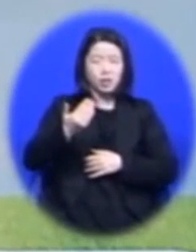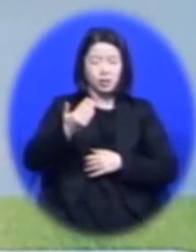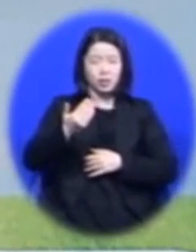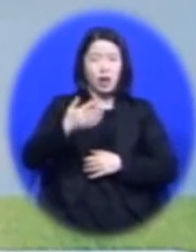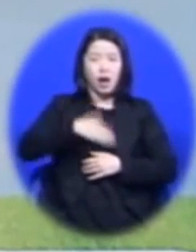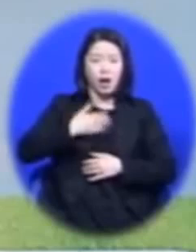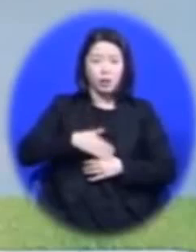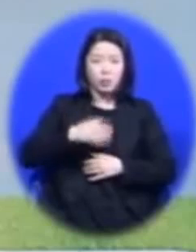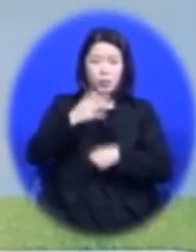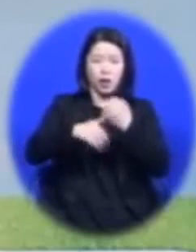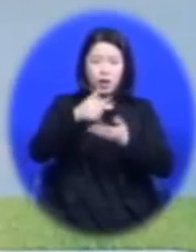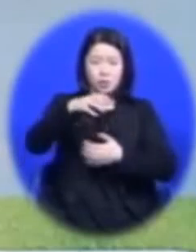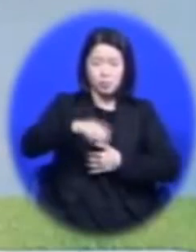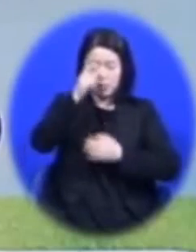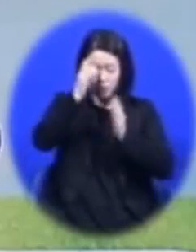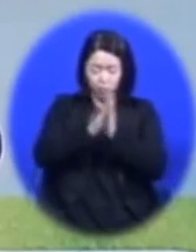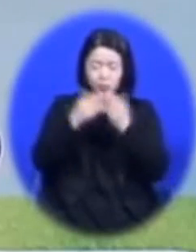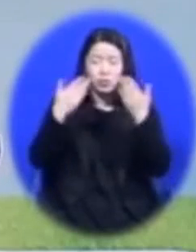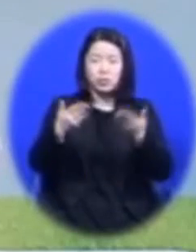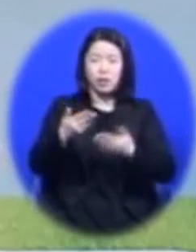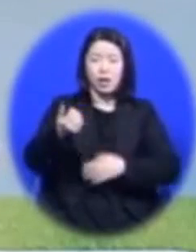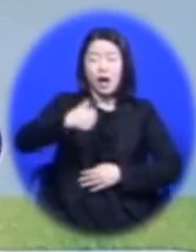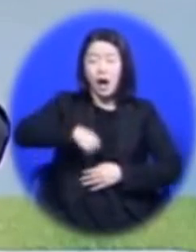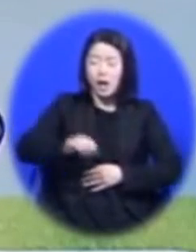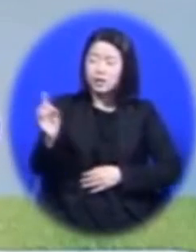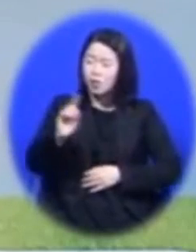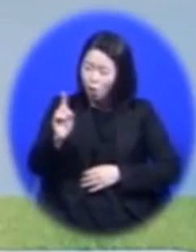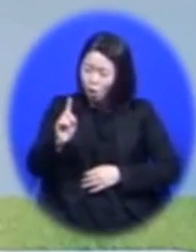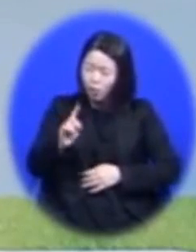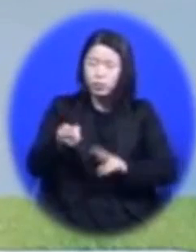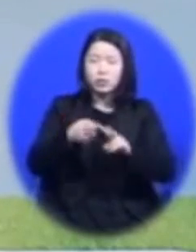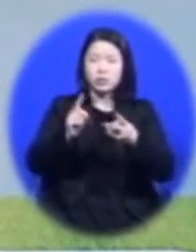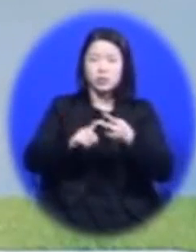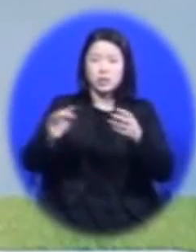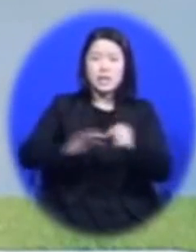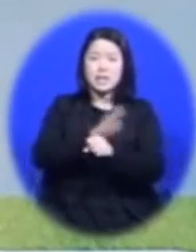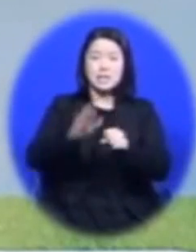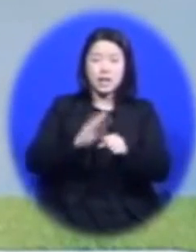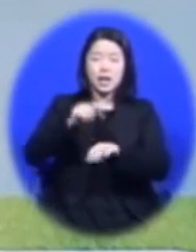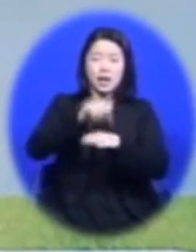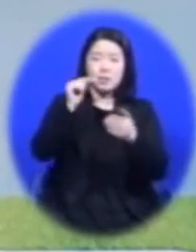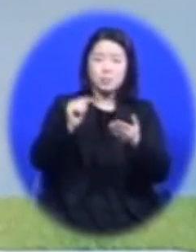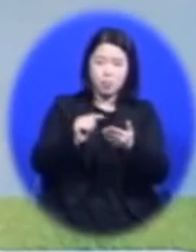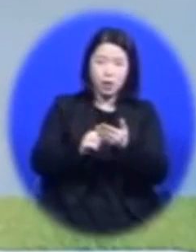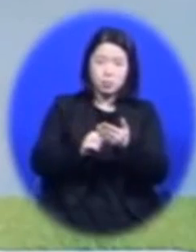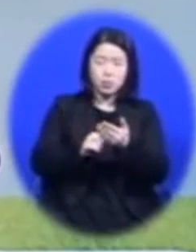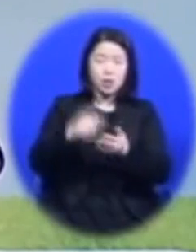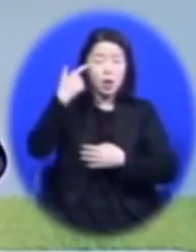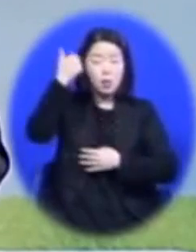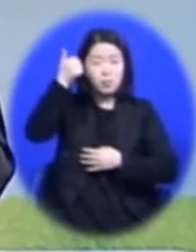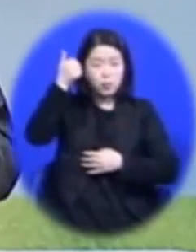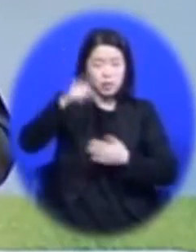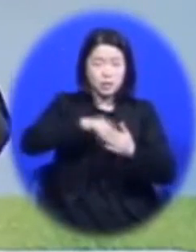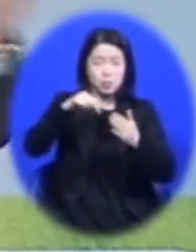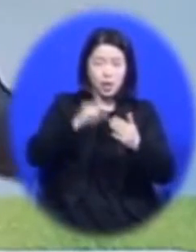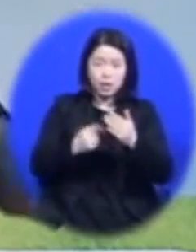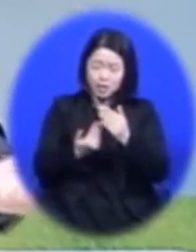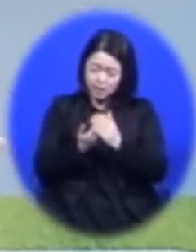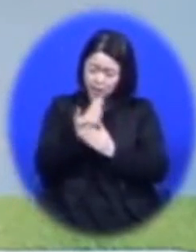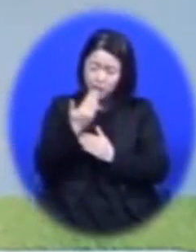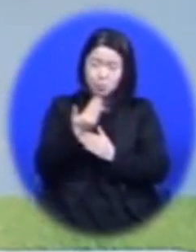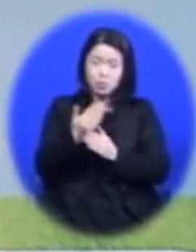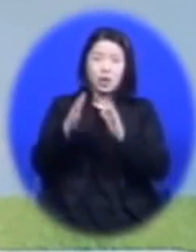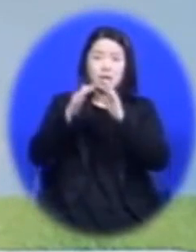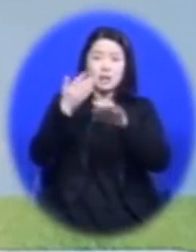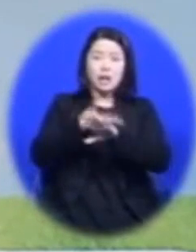기도하면서 아들이 어떤 아들일지라도 사랑하는 마음이 이렇게 목사님 안에 생기면서 사람 보는